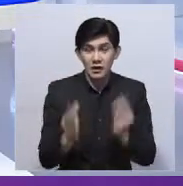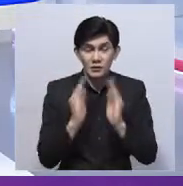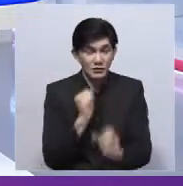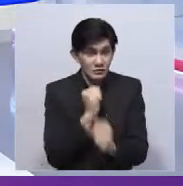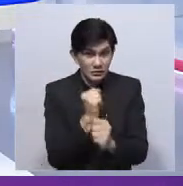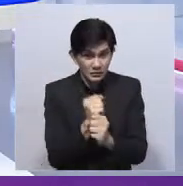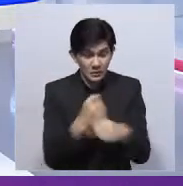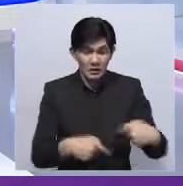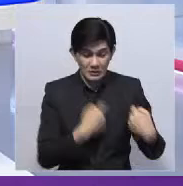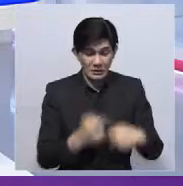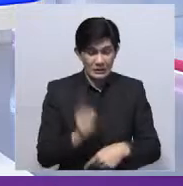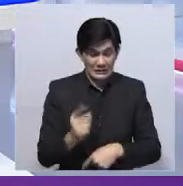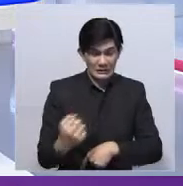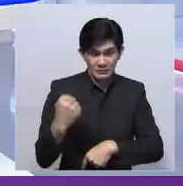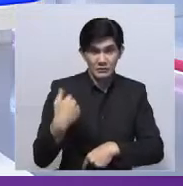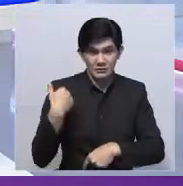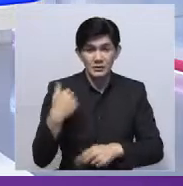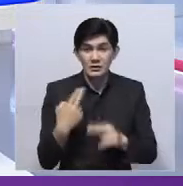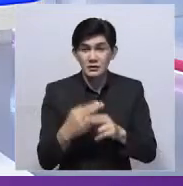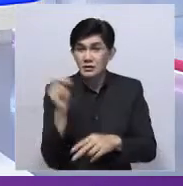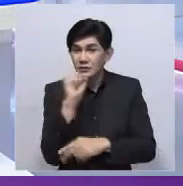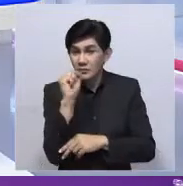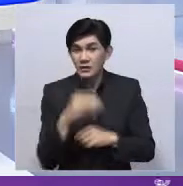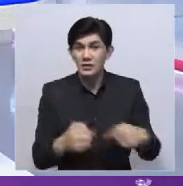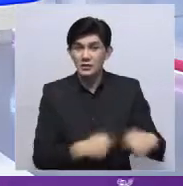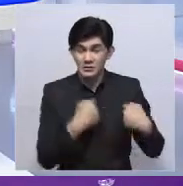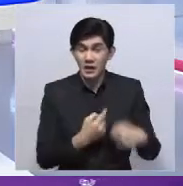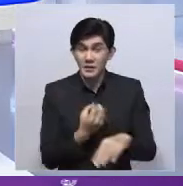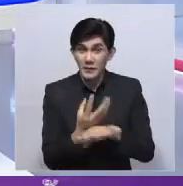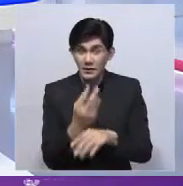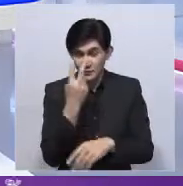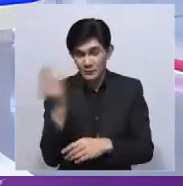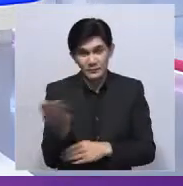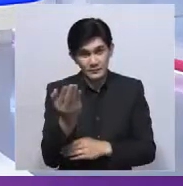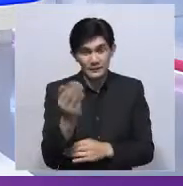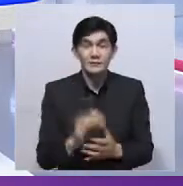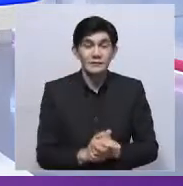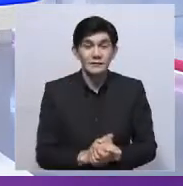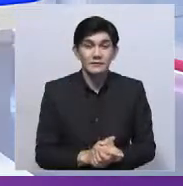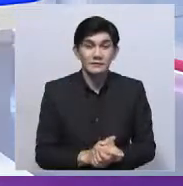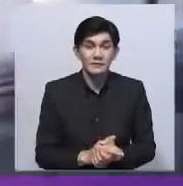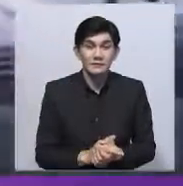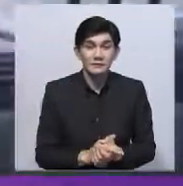ที่กำลังทำงานด้วยใจที่เข้มแข็งจริงๆชื่อเพลงก็คือเพลงใจเพชรค่ะไปติดตามกันค่ะ